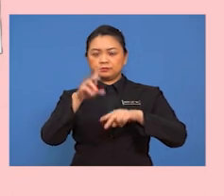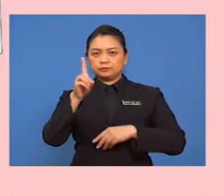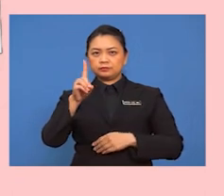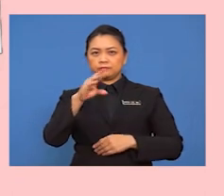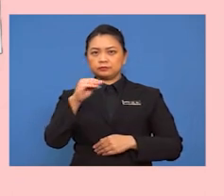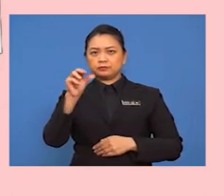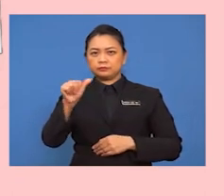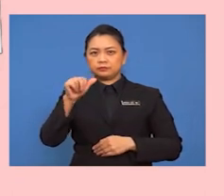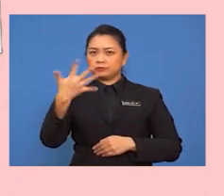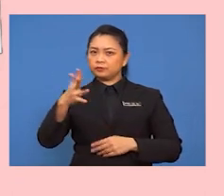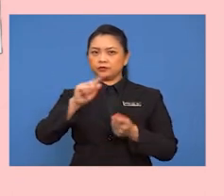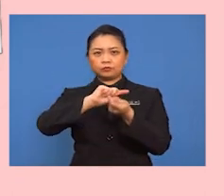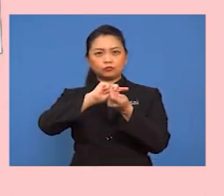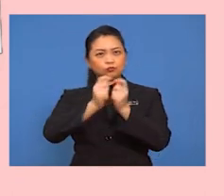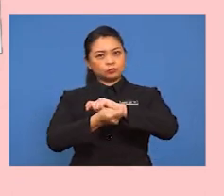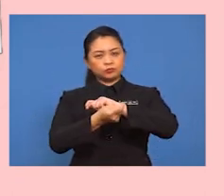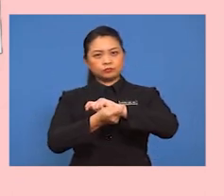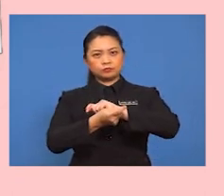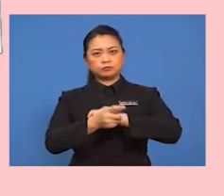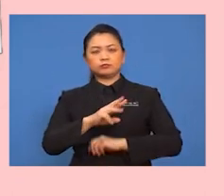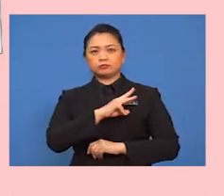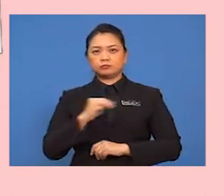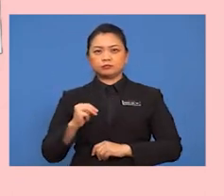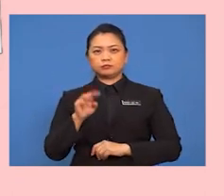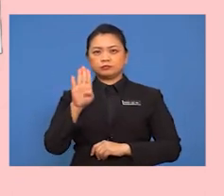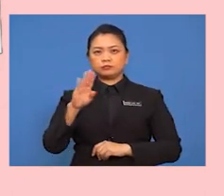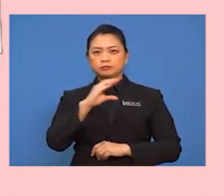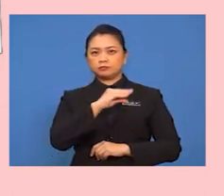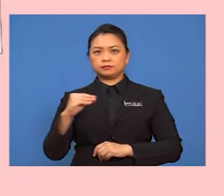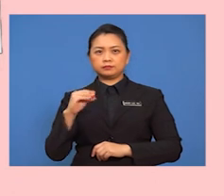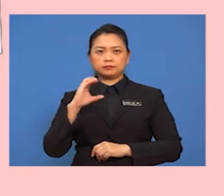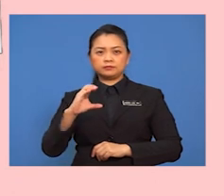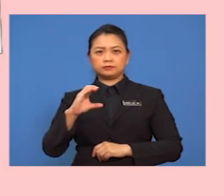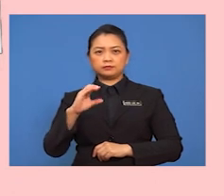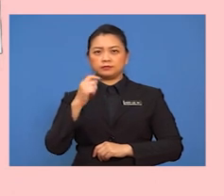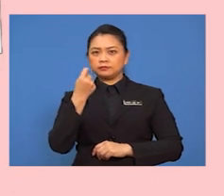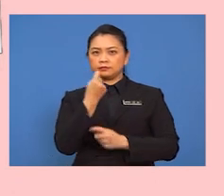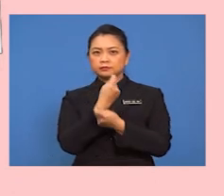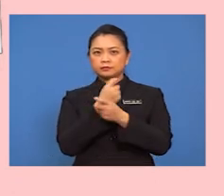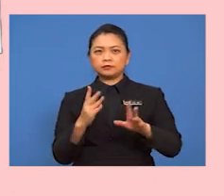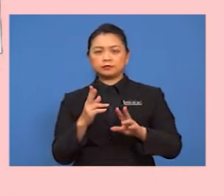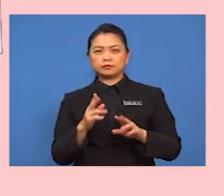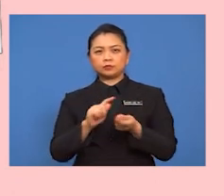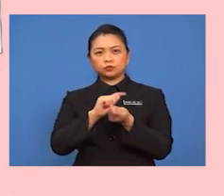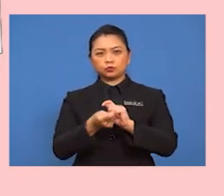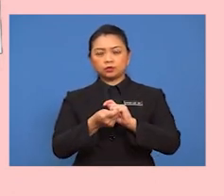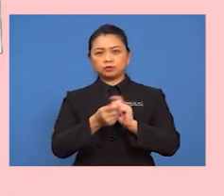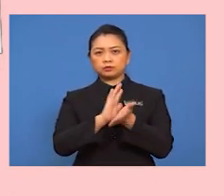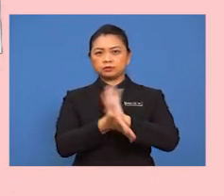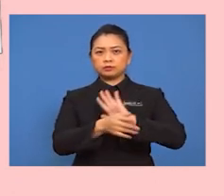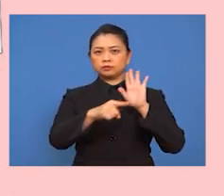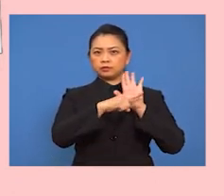A telah bertukar. Manakala B dan C telah bertukar tanda menjadi